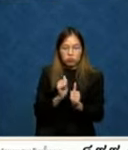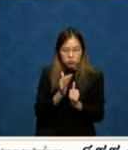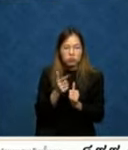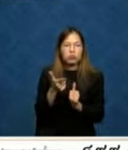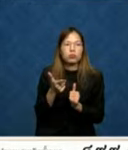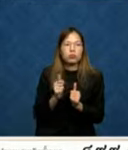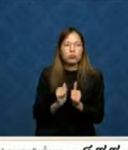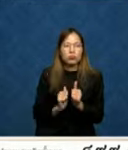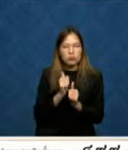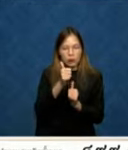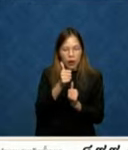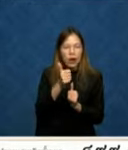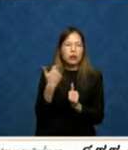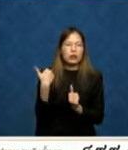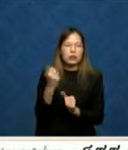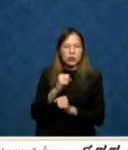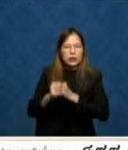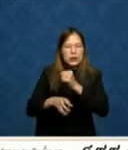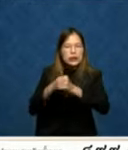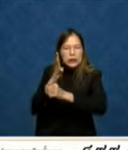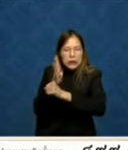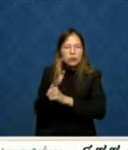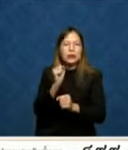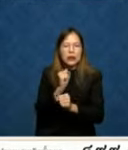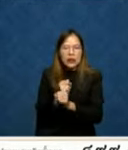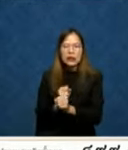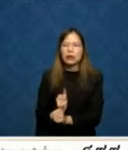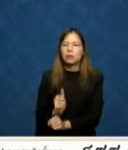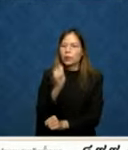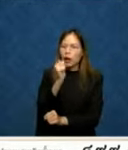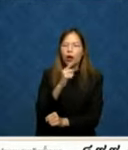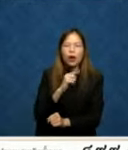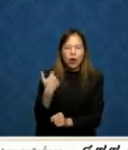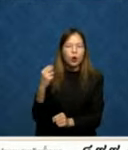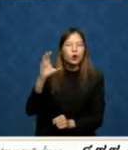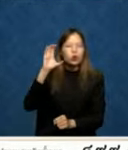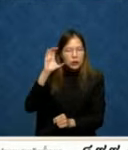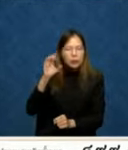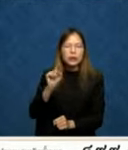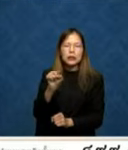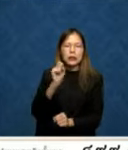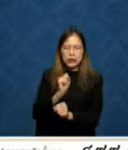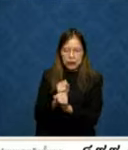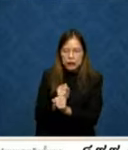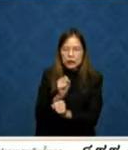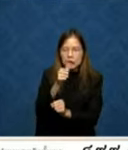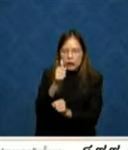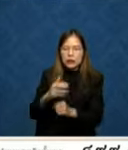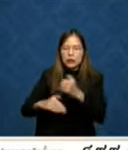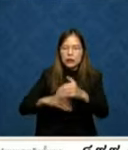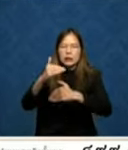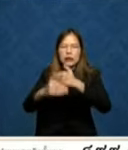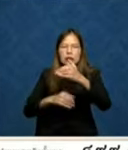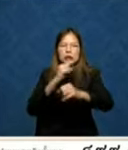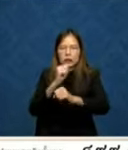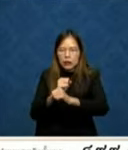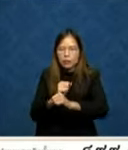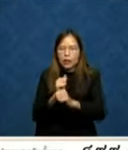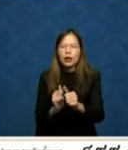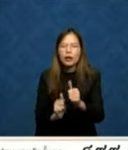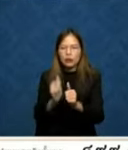าไตรมาส4ปีนี้นะครับเพราะฉะนั้นเนี่ยเราก็ต้องให้ความเชื่อมั่นครับว่ากระบวนการที่มันเดินหน้าเนี่ยจะสามารถทำได้